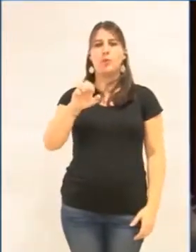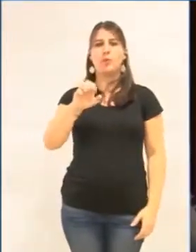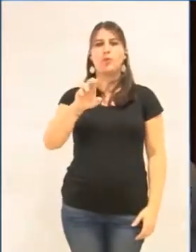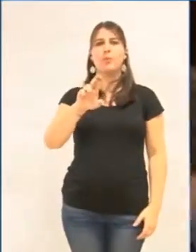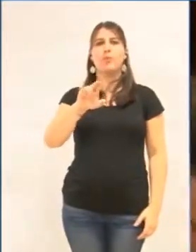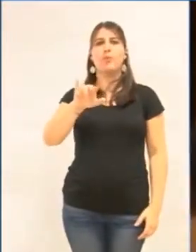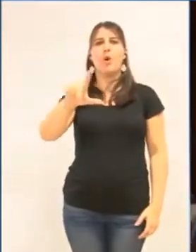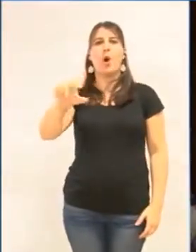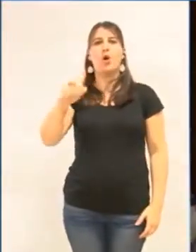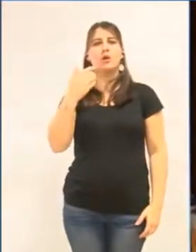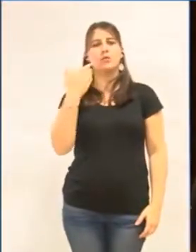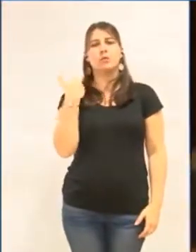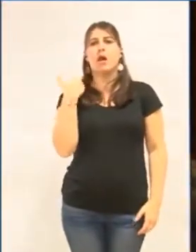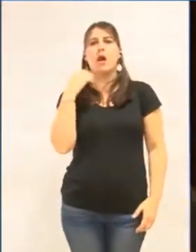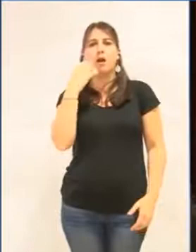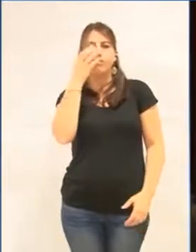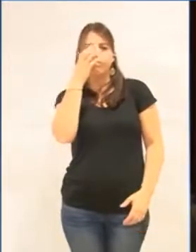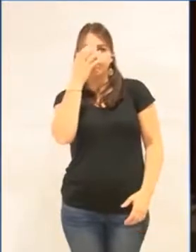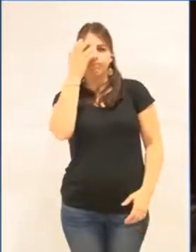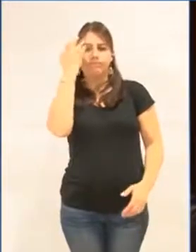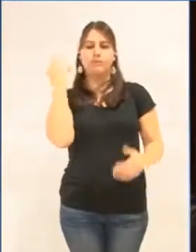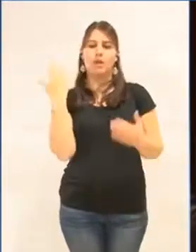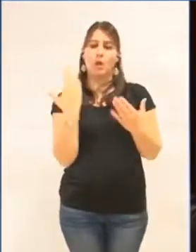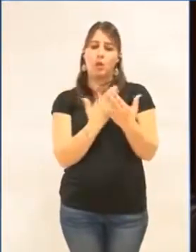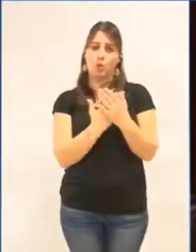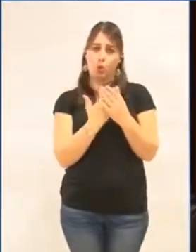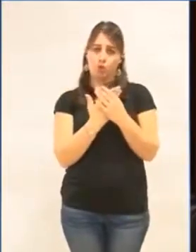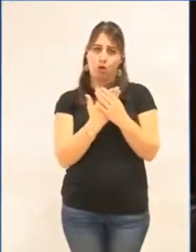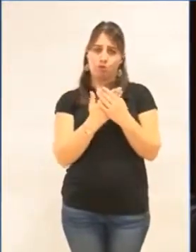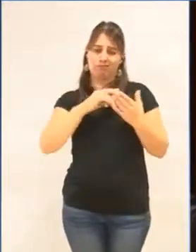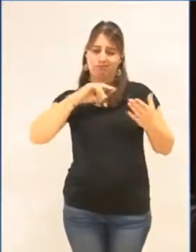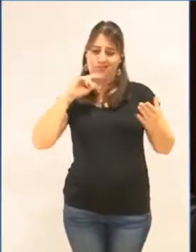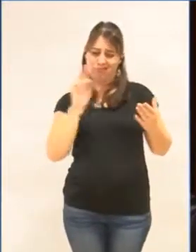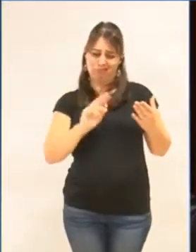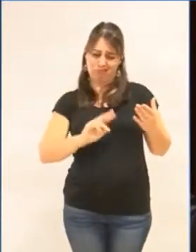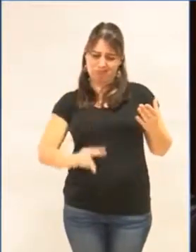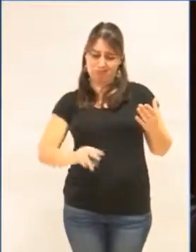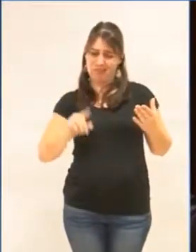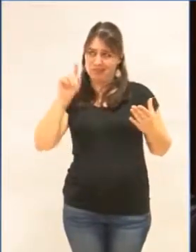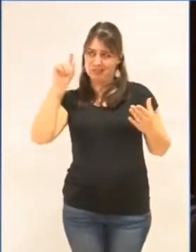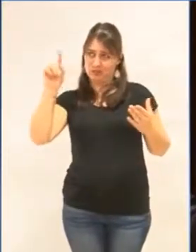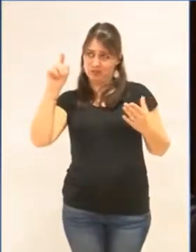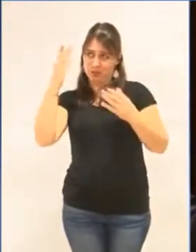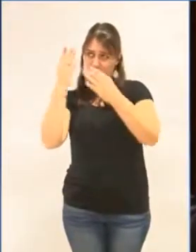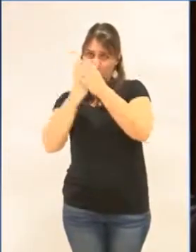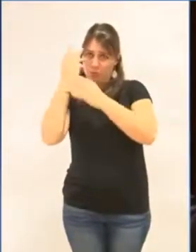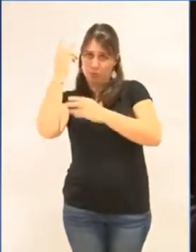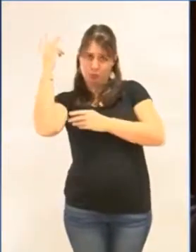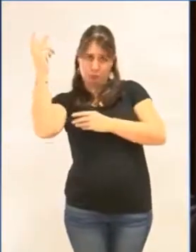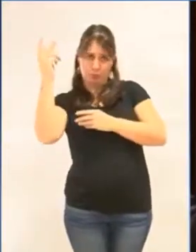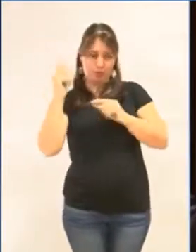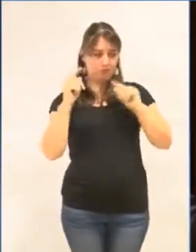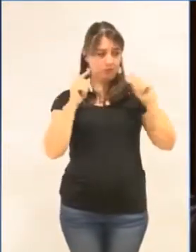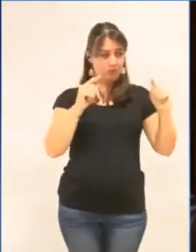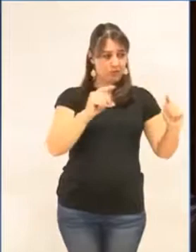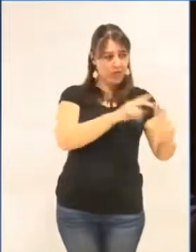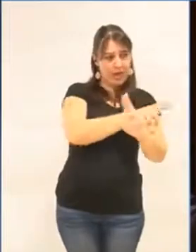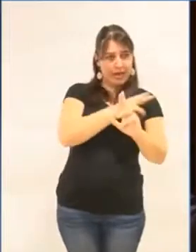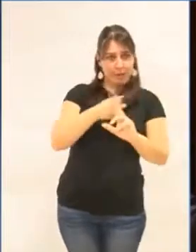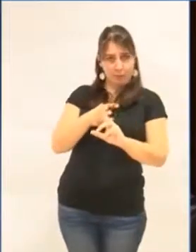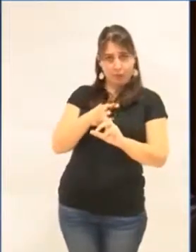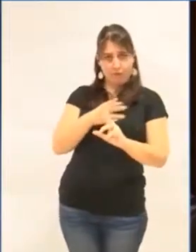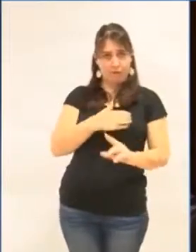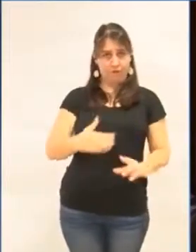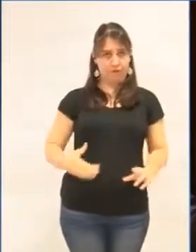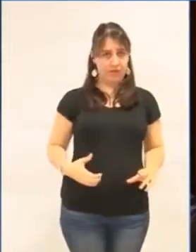avec attention, quand on lit attentivement et les remarques de la Chambre et la réponse de la ville, il s'agit d'une